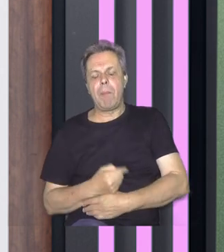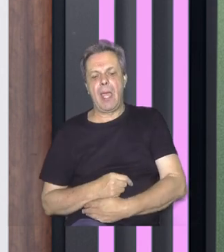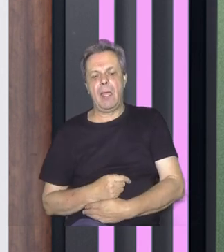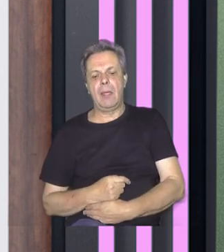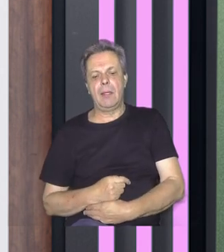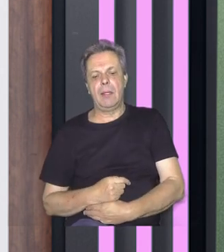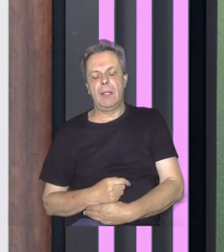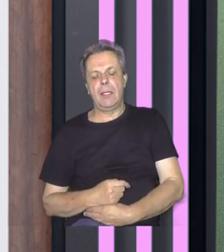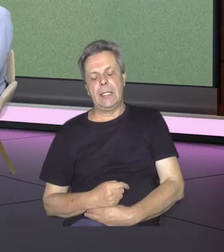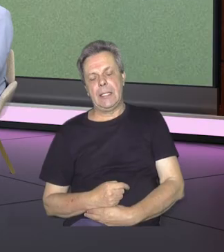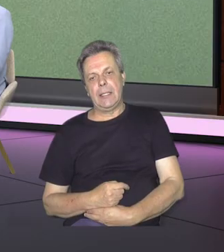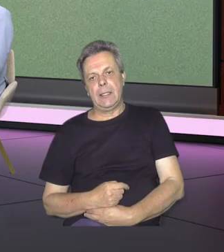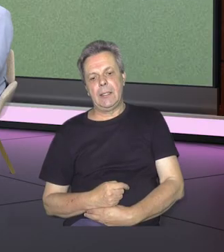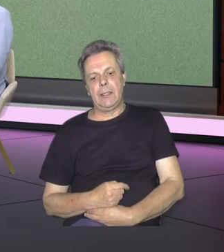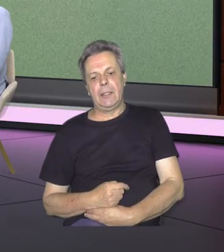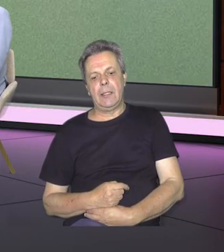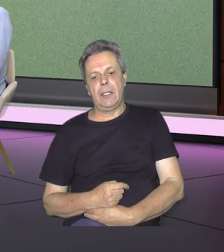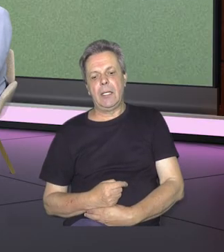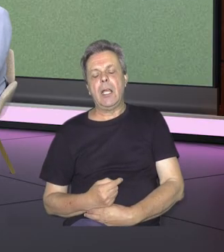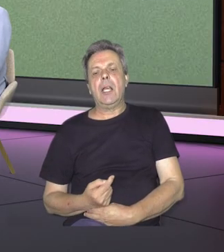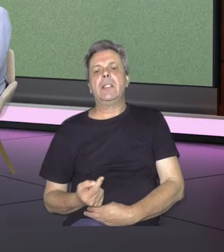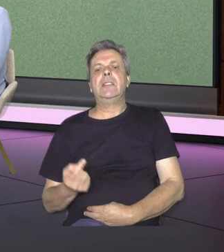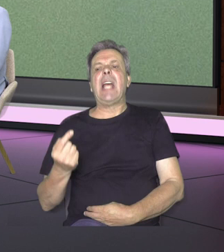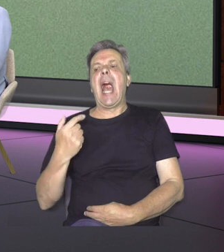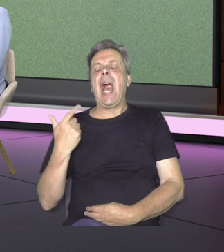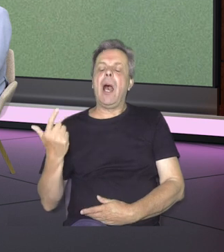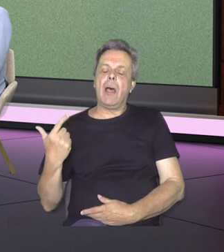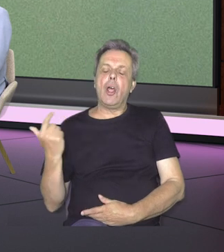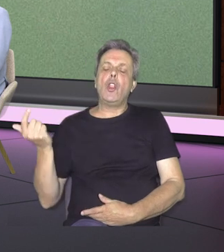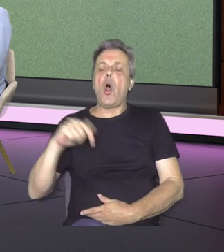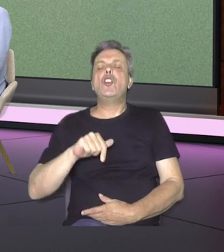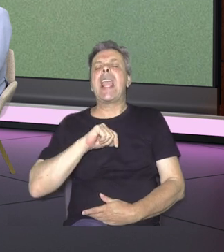rekao i da dođe i moja žena.